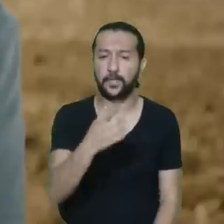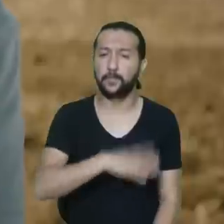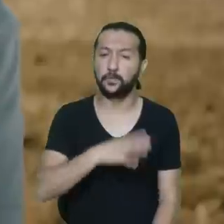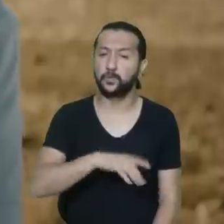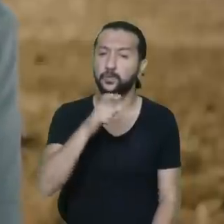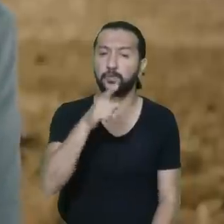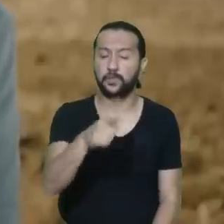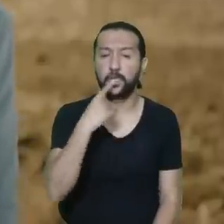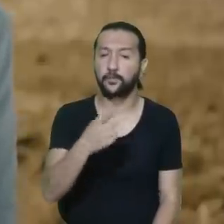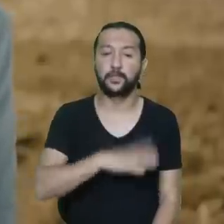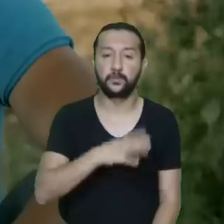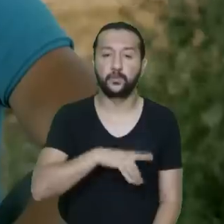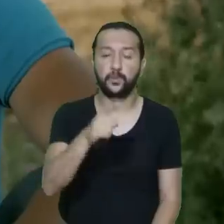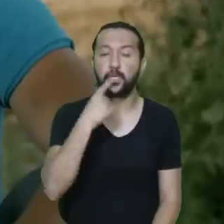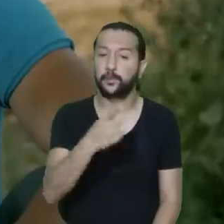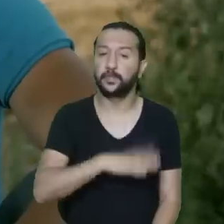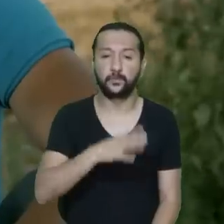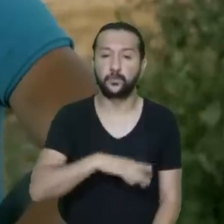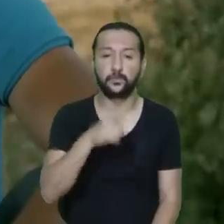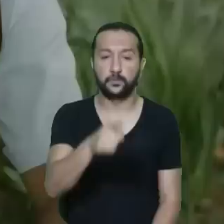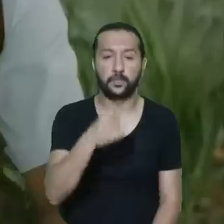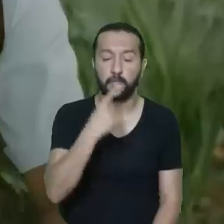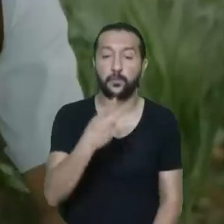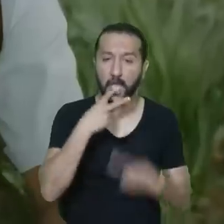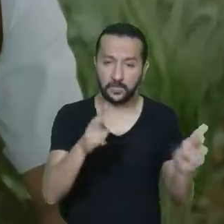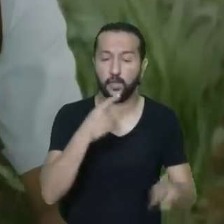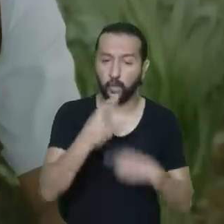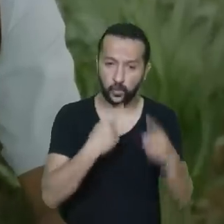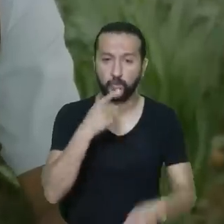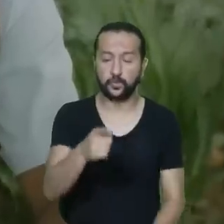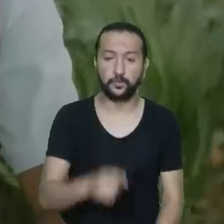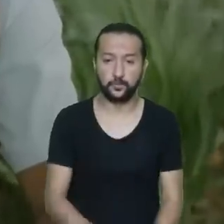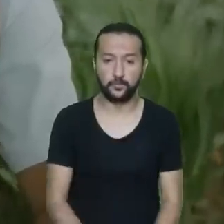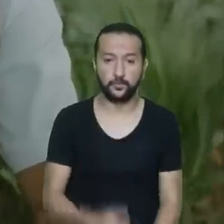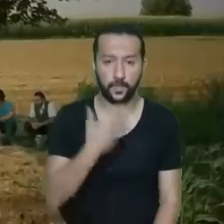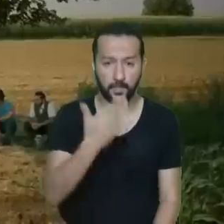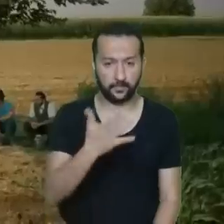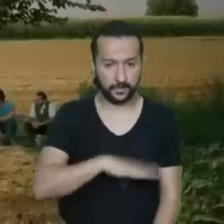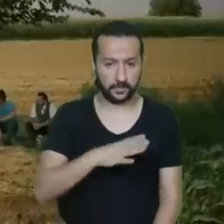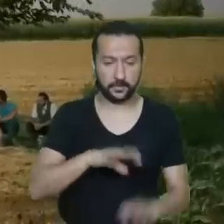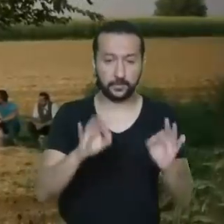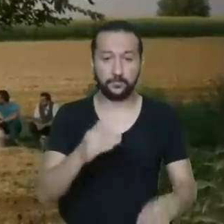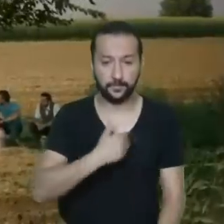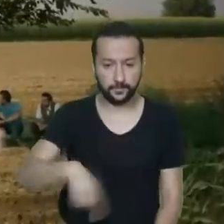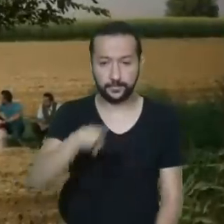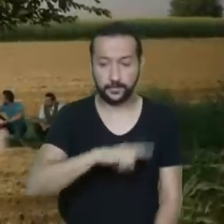sen Cemil? He? Ne demek istiyorsun sen? Ne demek istiyorsan açık konuş. Ne demek isteyeceğim? Biz başkalarının